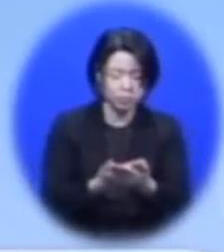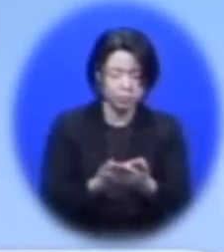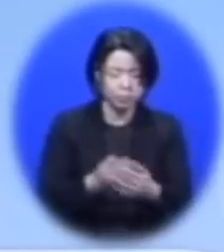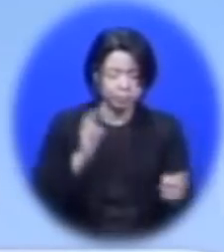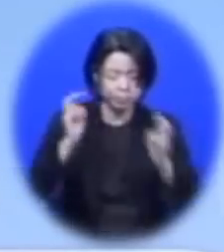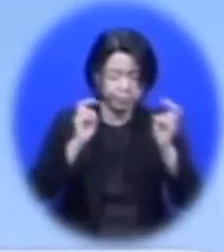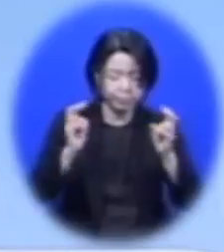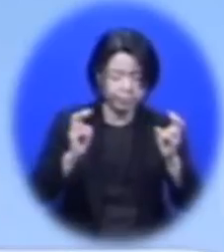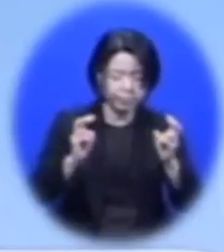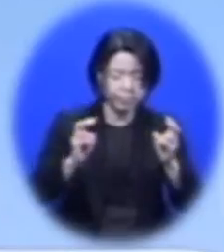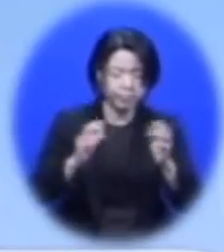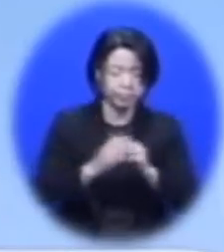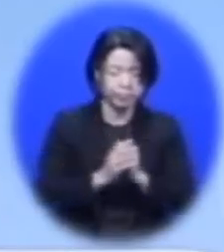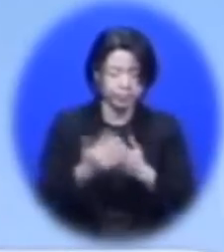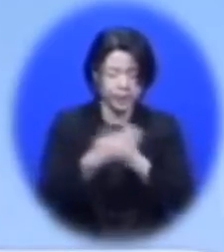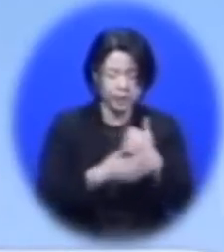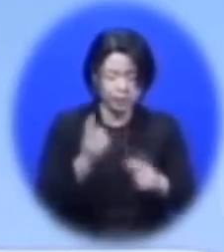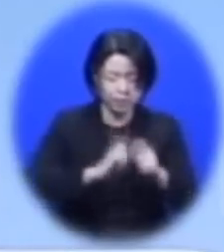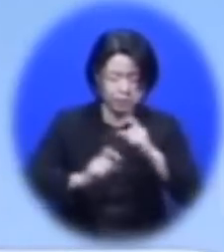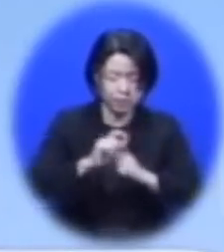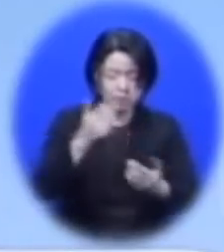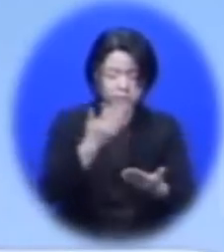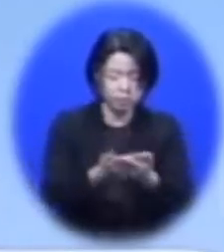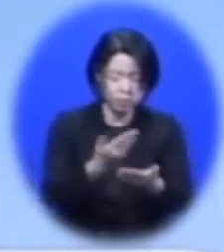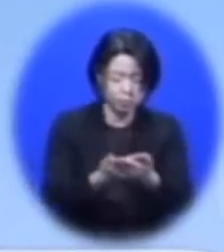기업에 은혜를 더하소서.